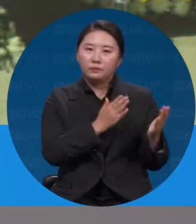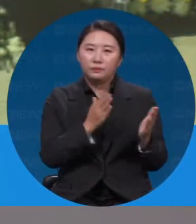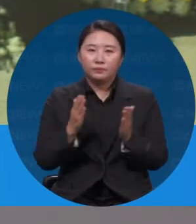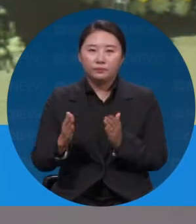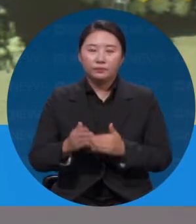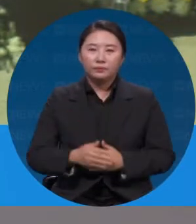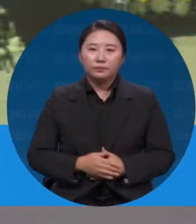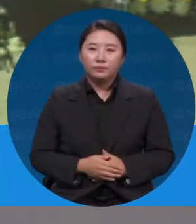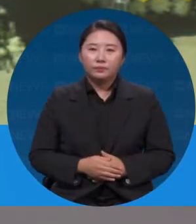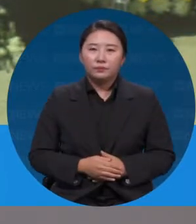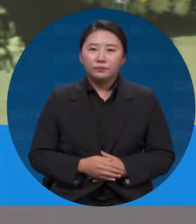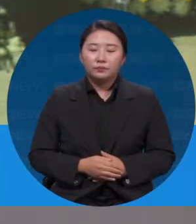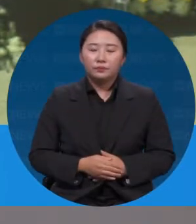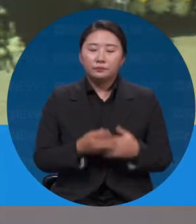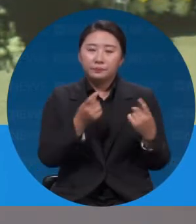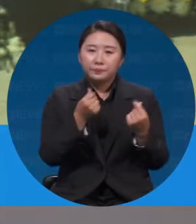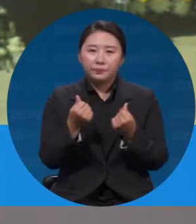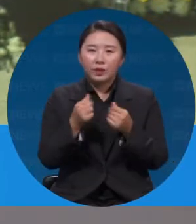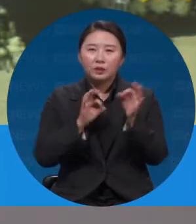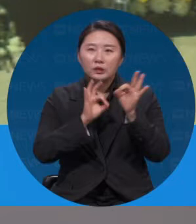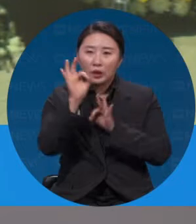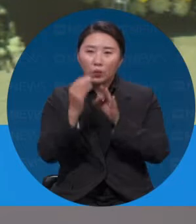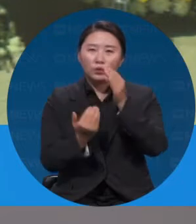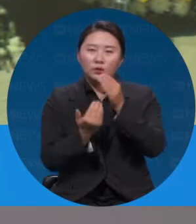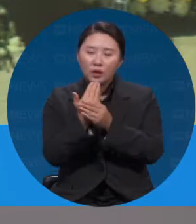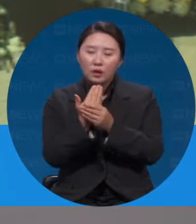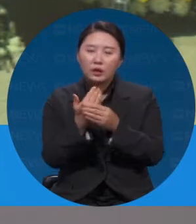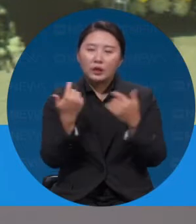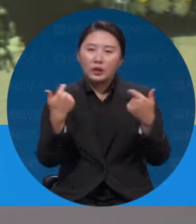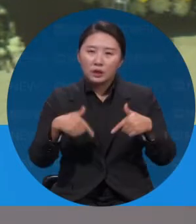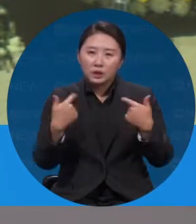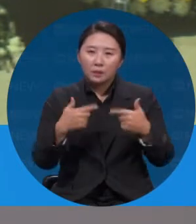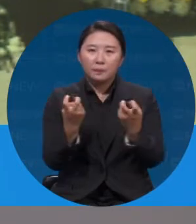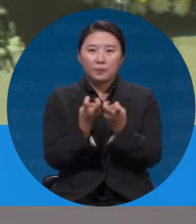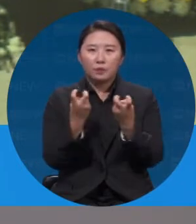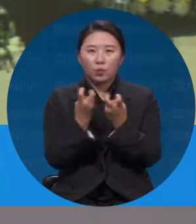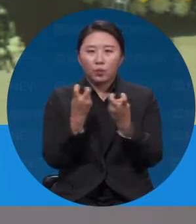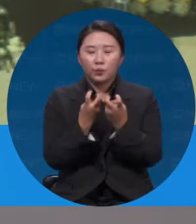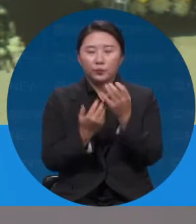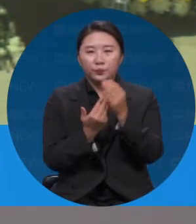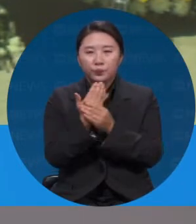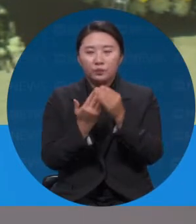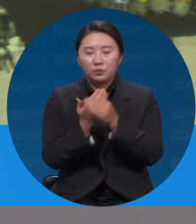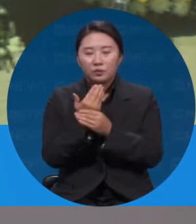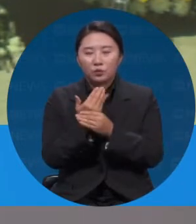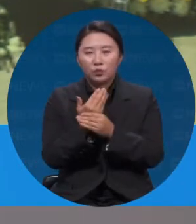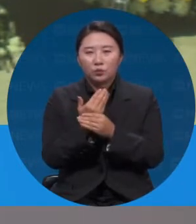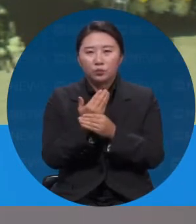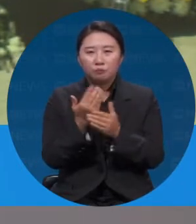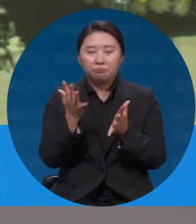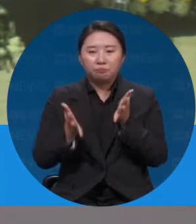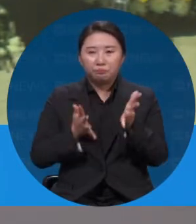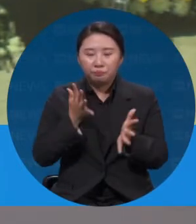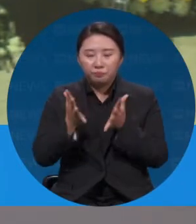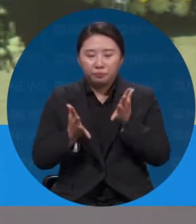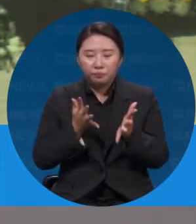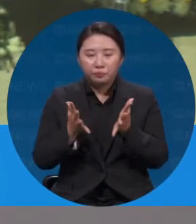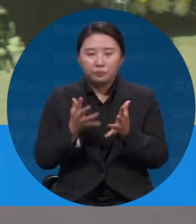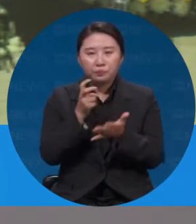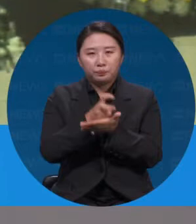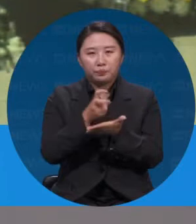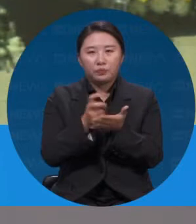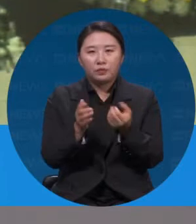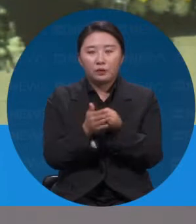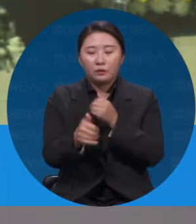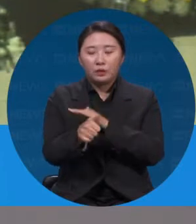나섰습니다 비슷한 사고가 일어날 때마다 대책이 쏟아졌지만 어정쩡한 규제 탓에 사각지대 만 더